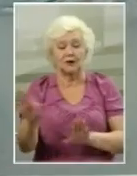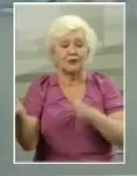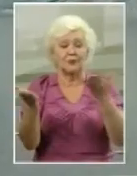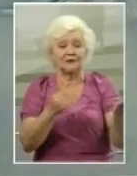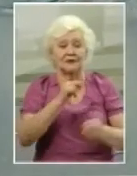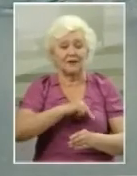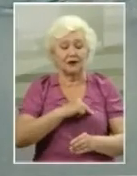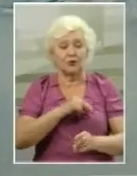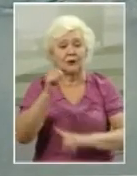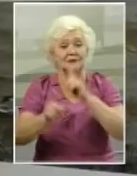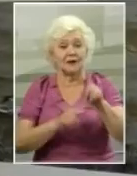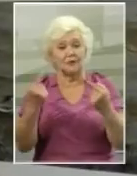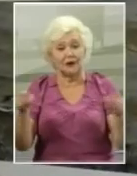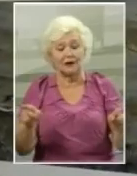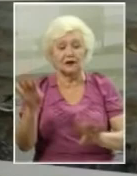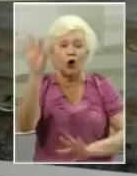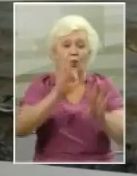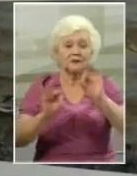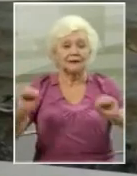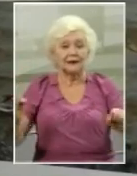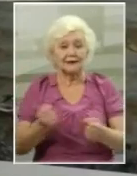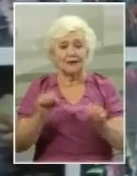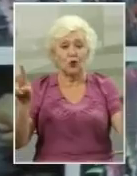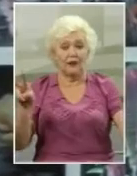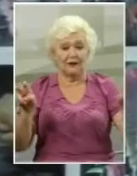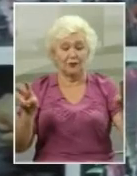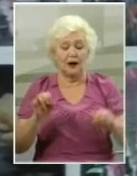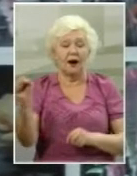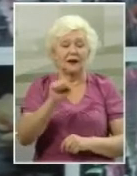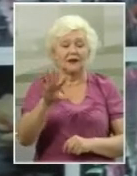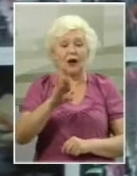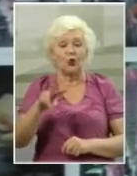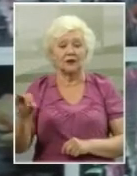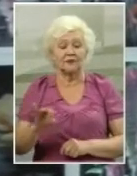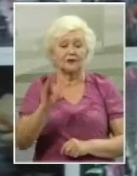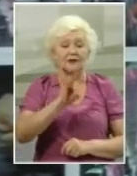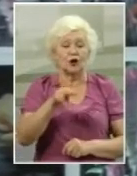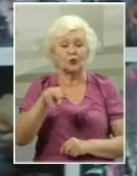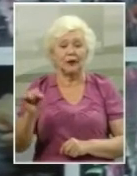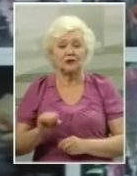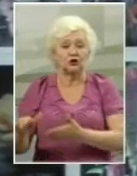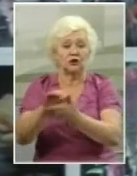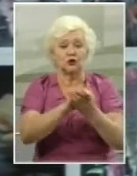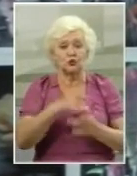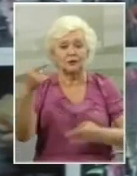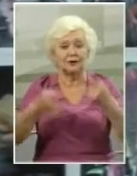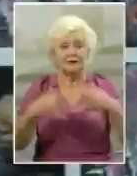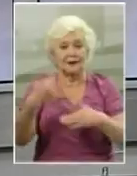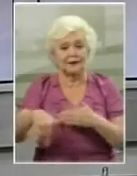роботи замінять на інші – осінньої та зимової тематики. Аліна Олефір, Ігор Печенко, Суспільне, Херсон.